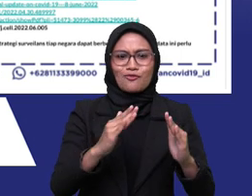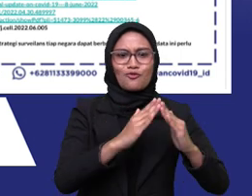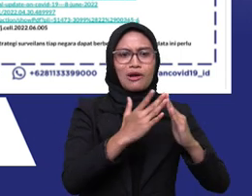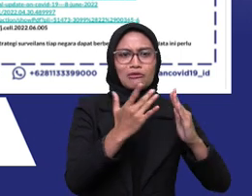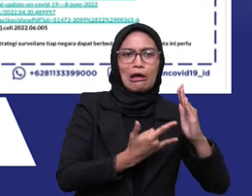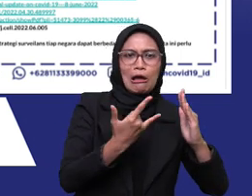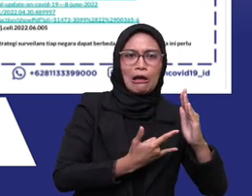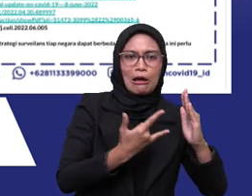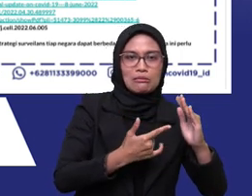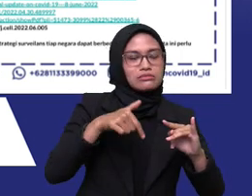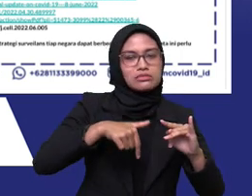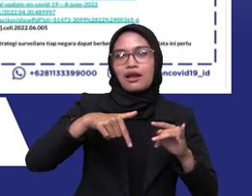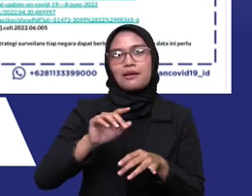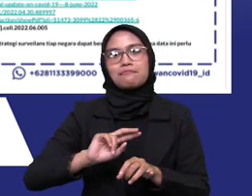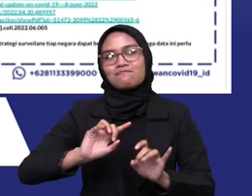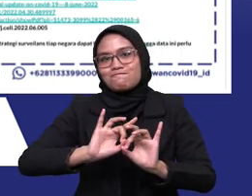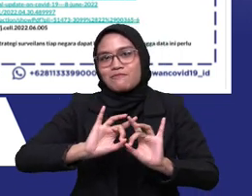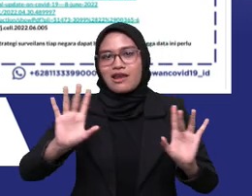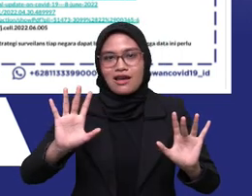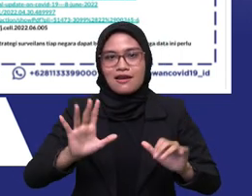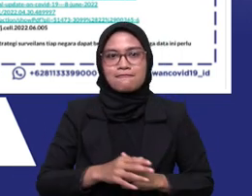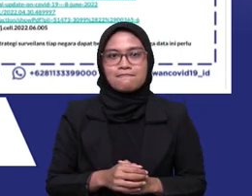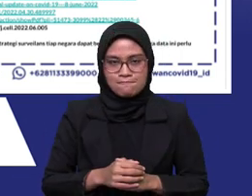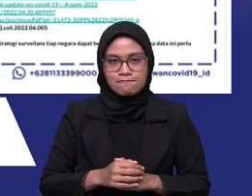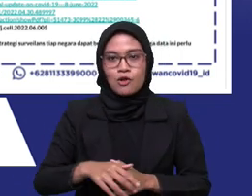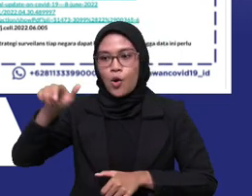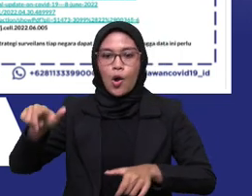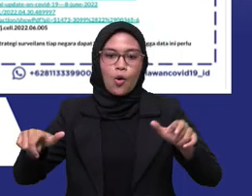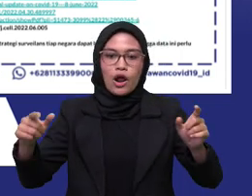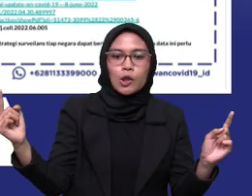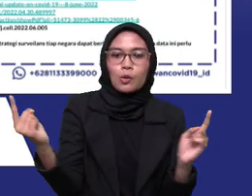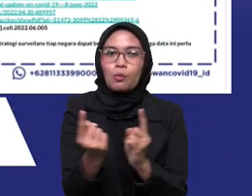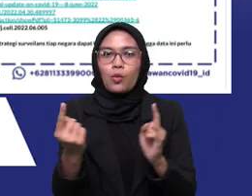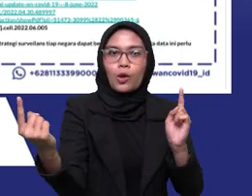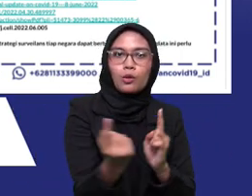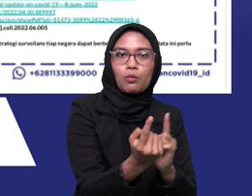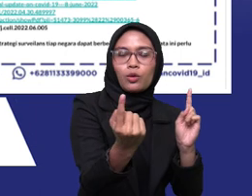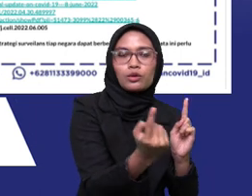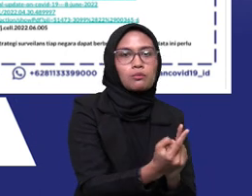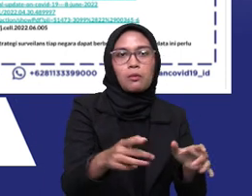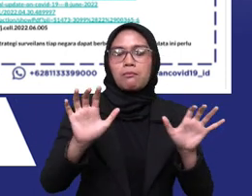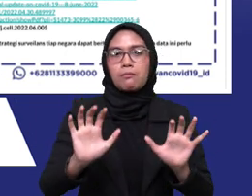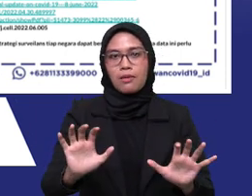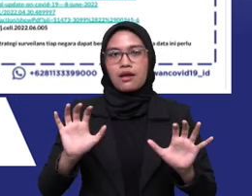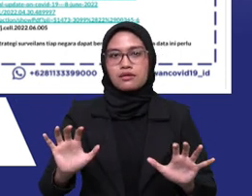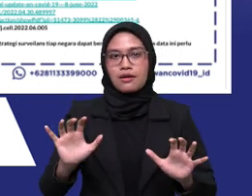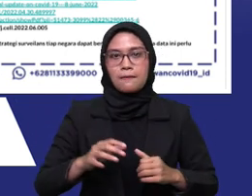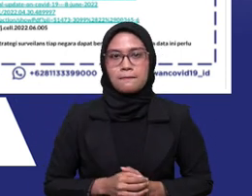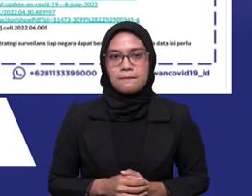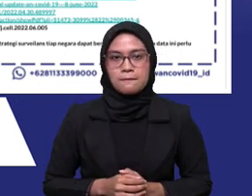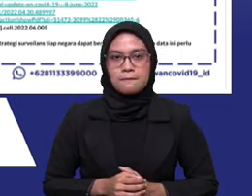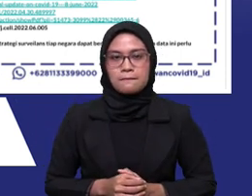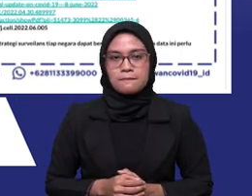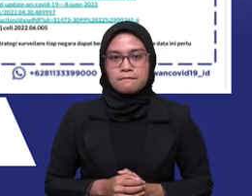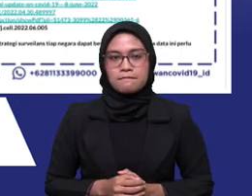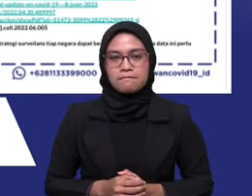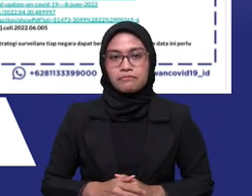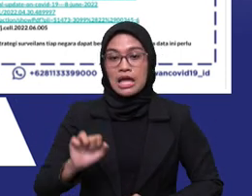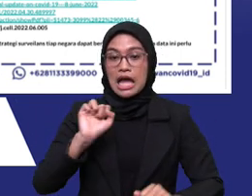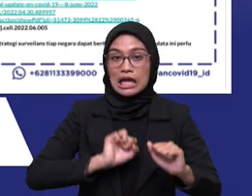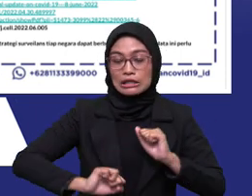dapat berpotensi meningkatkan interaksi antarmasyarakat dari satu tempat ke tempat lainnya aktivitas